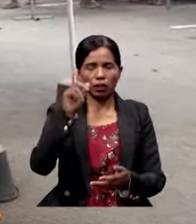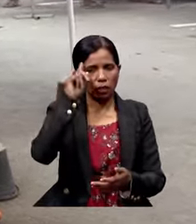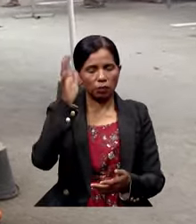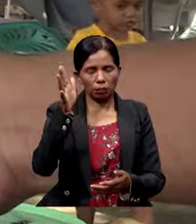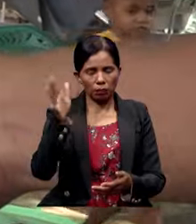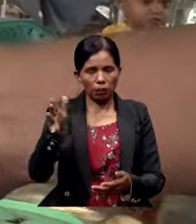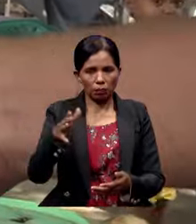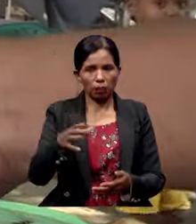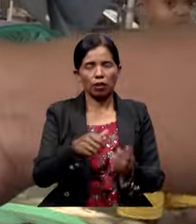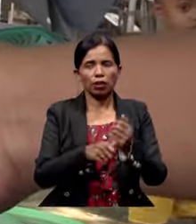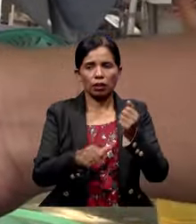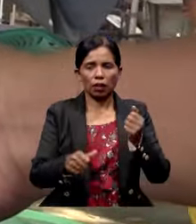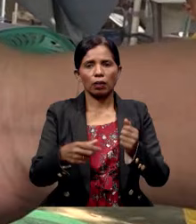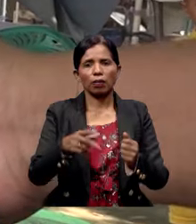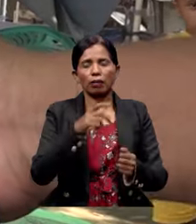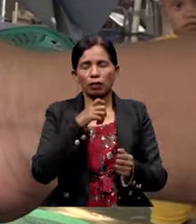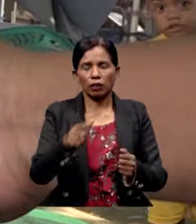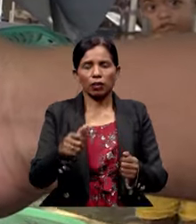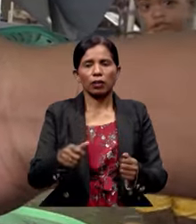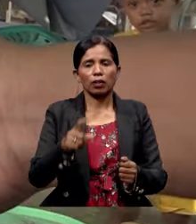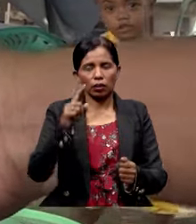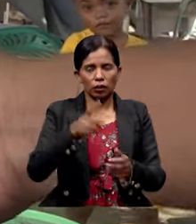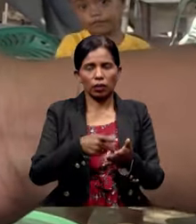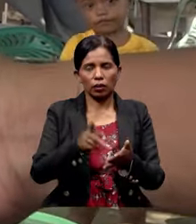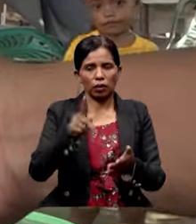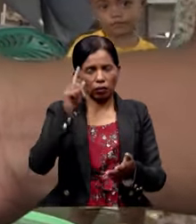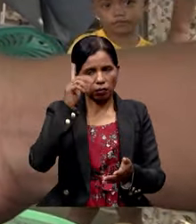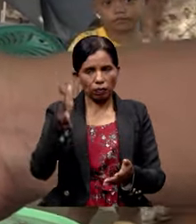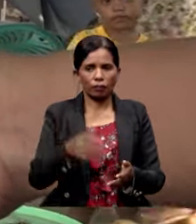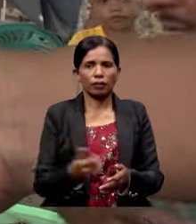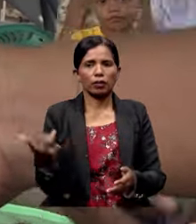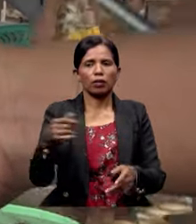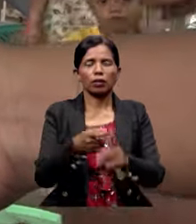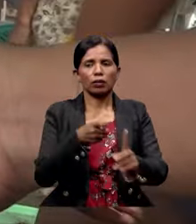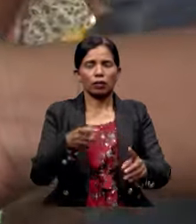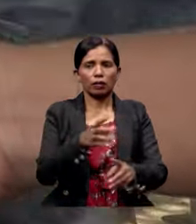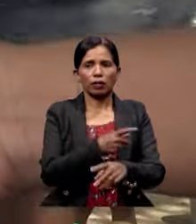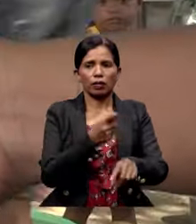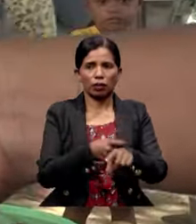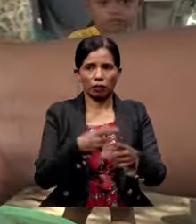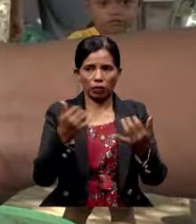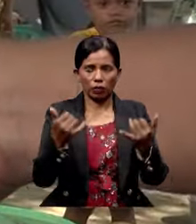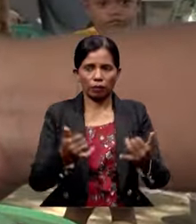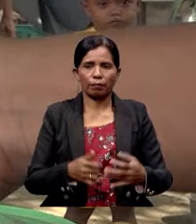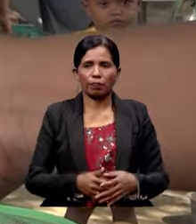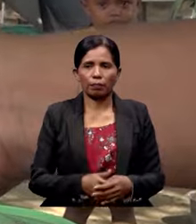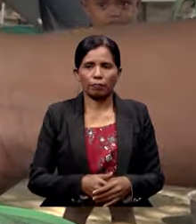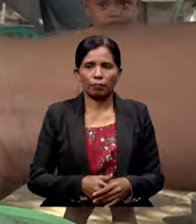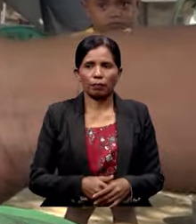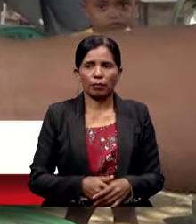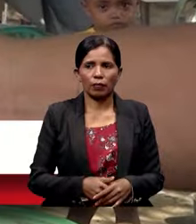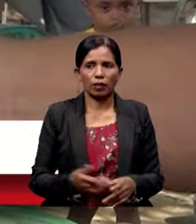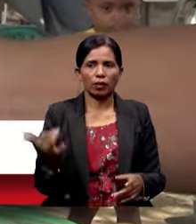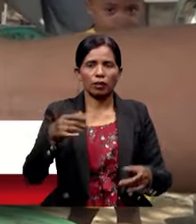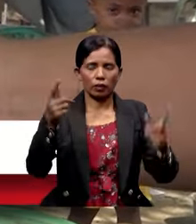ne quarter. Sira si municipio mai ansa tempo ida benene mak poin be ser mai